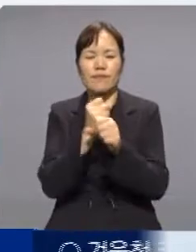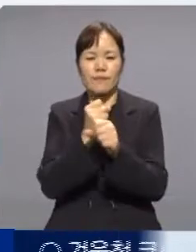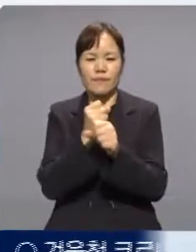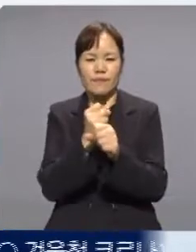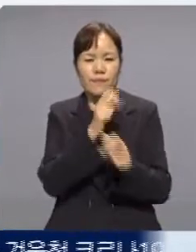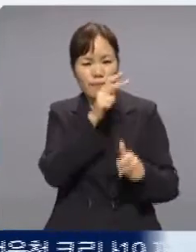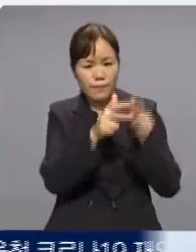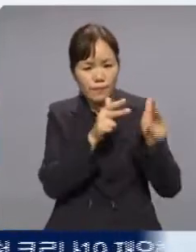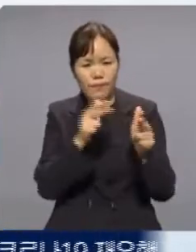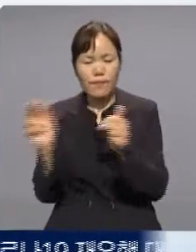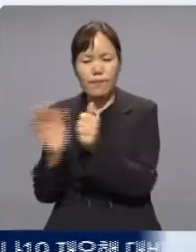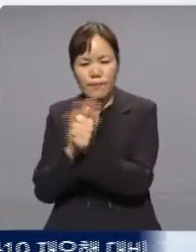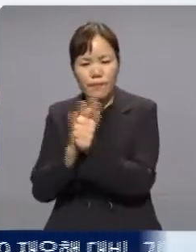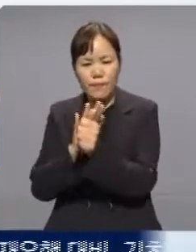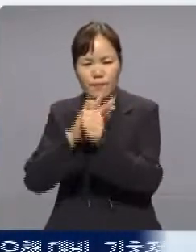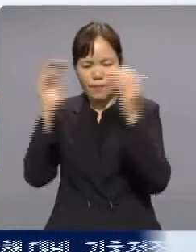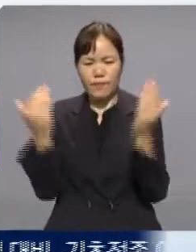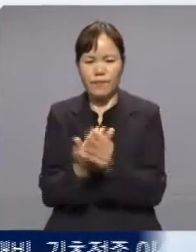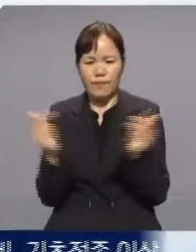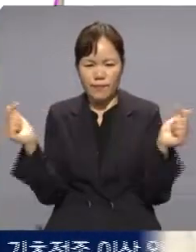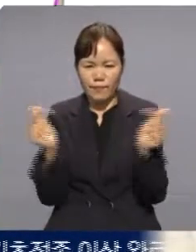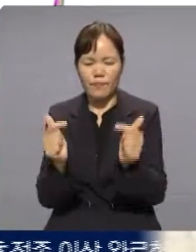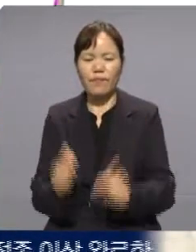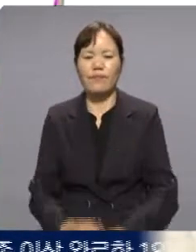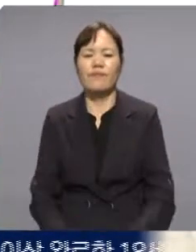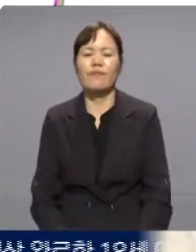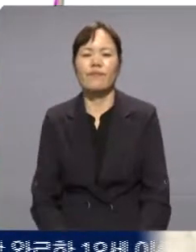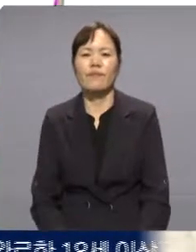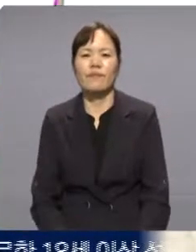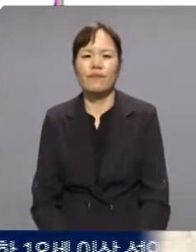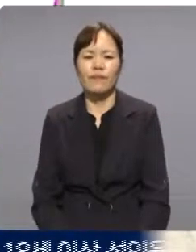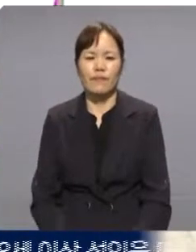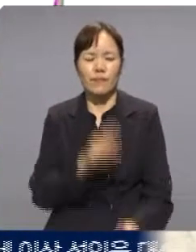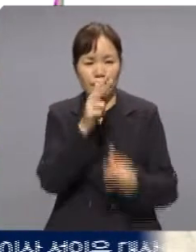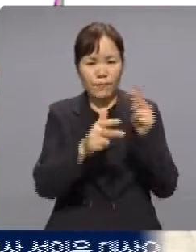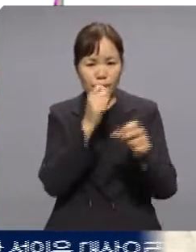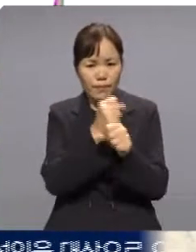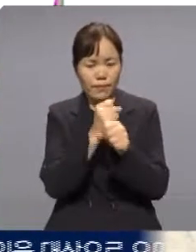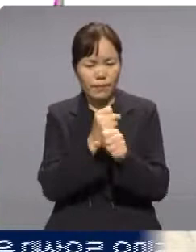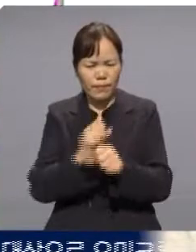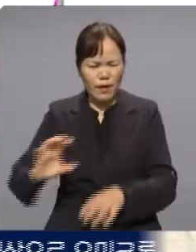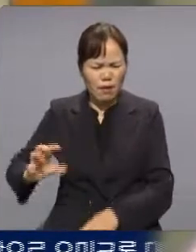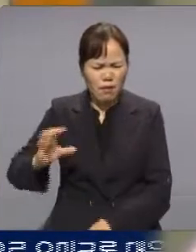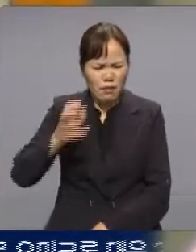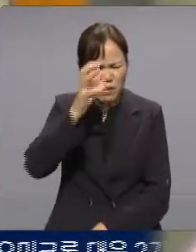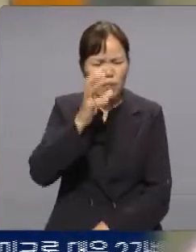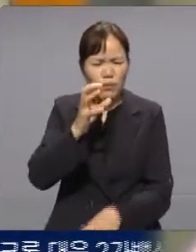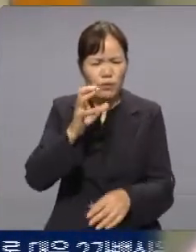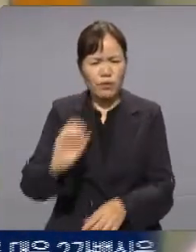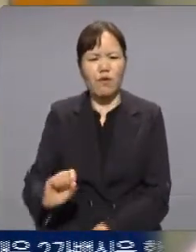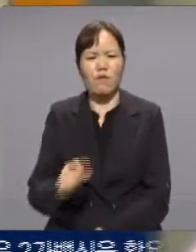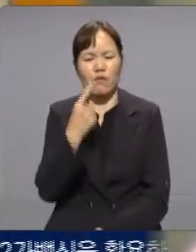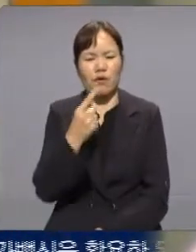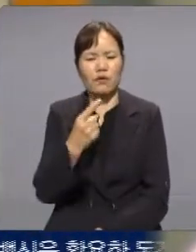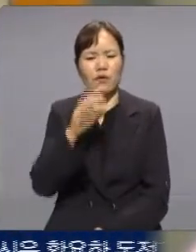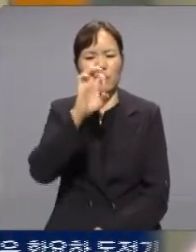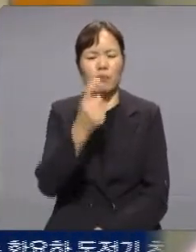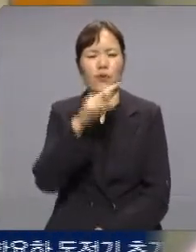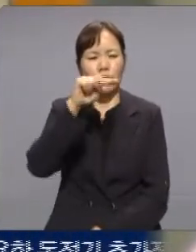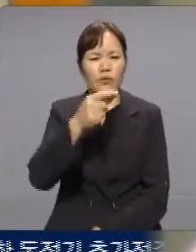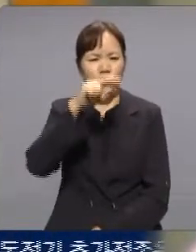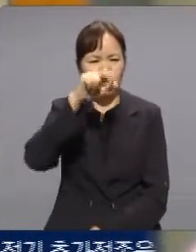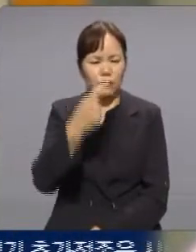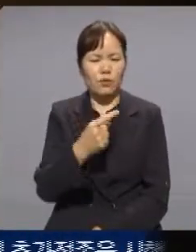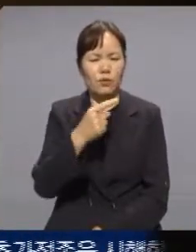관공업과 서비스업 생산이 줄면서 관공업 생산은 태풍 힌남노의 여파로 포스코 제철소